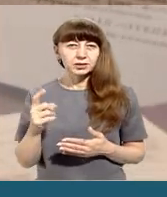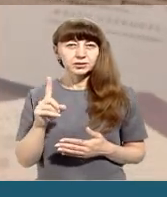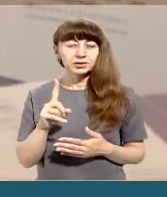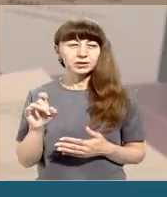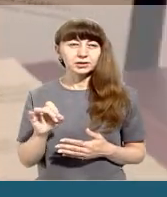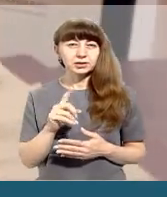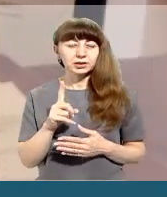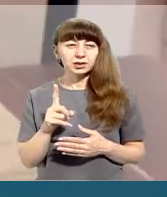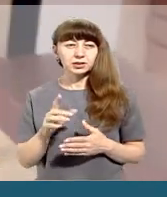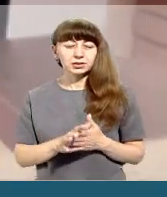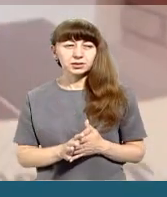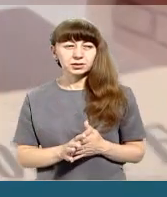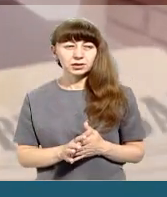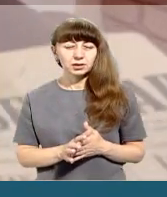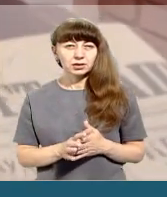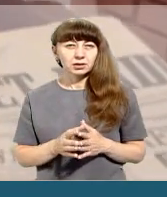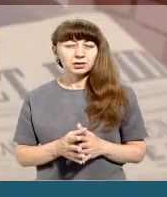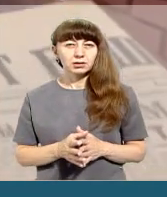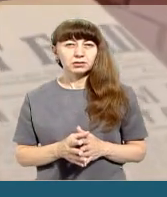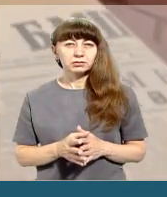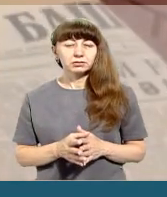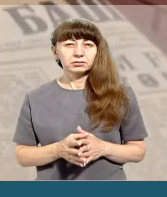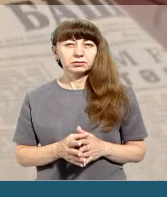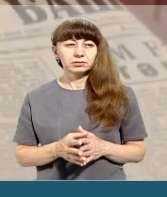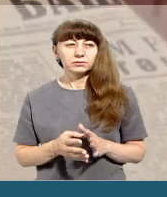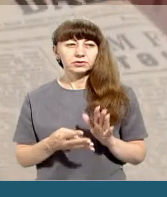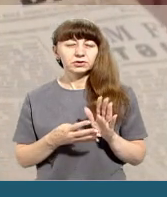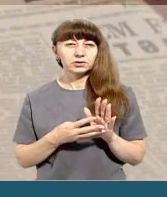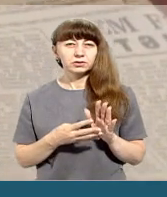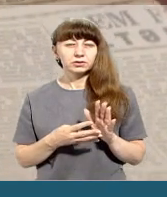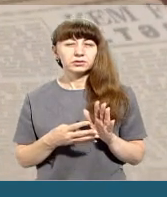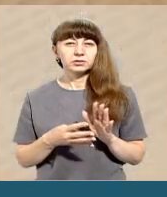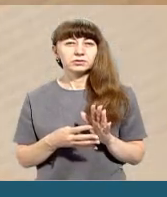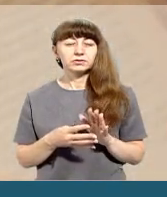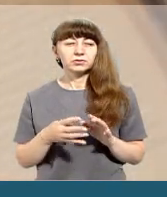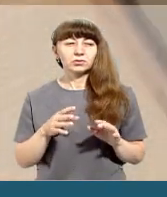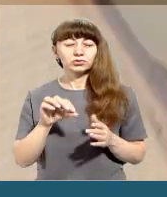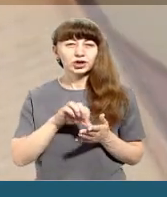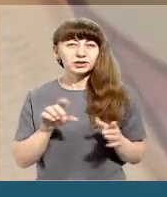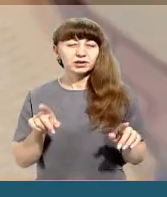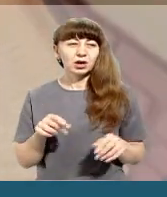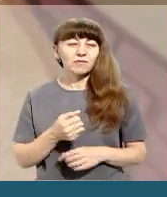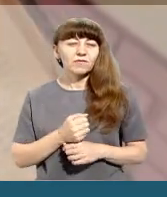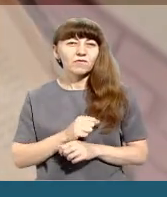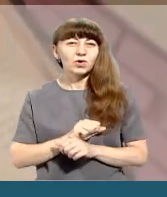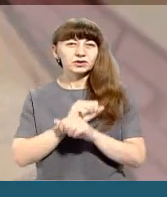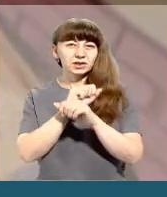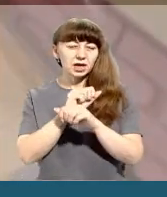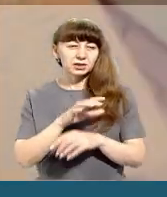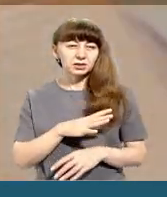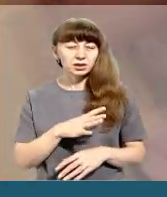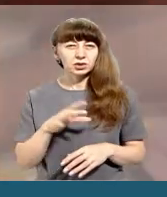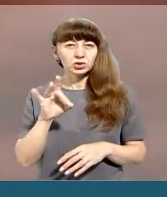маңызды тарихи оқиғалардың куәгері. Шығармаларының негізгі тақырыбы азаттық пен тәуелсіздік жолындағы күрес хақында. Оның өмір